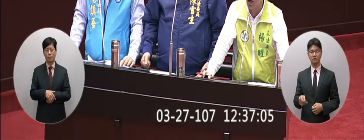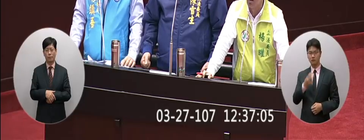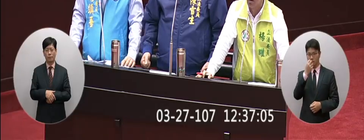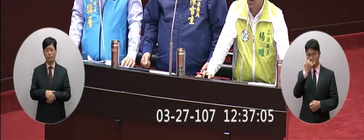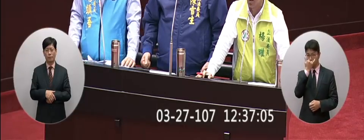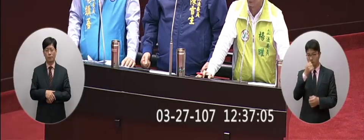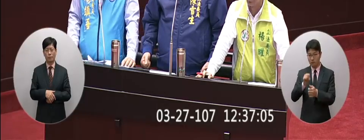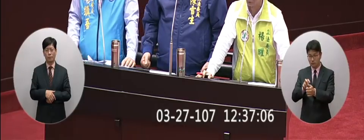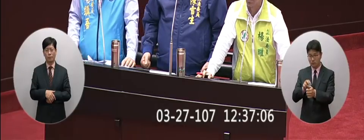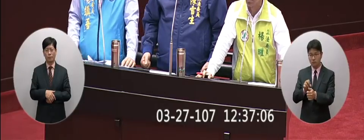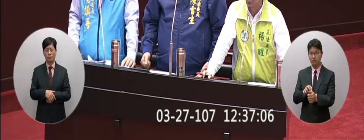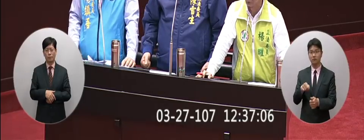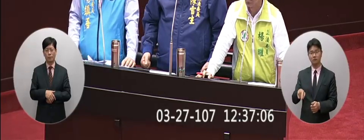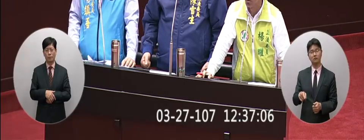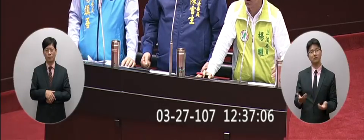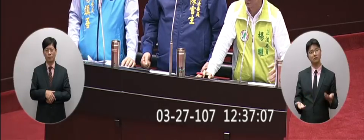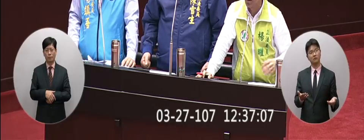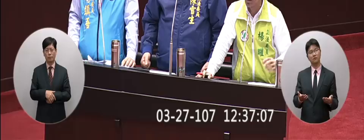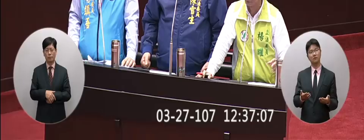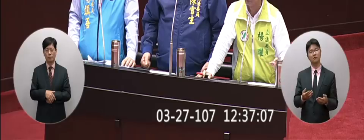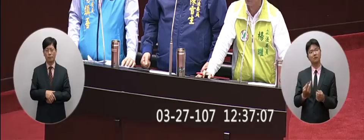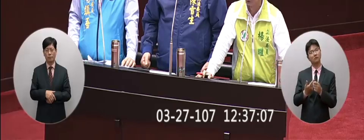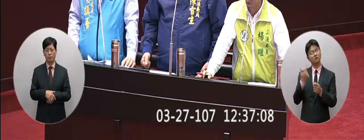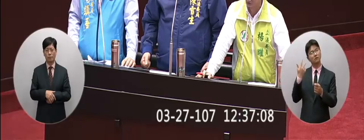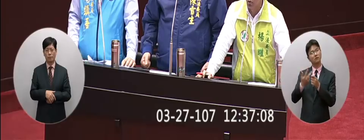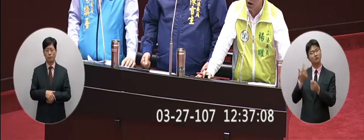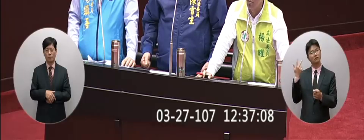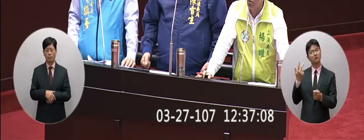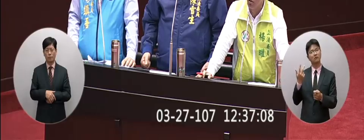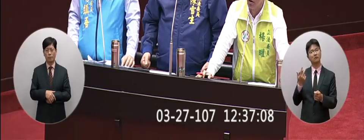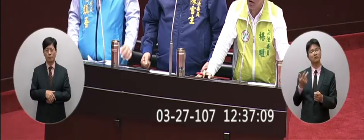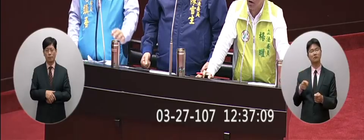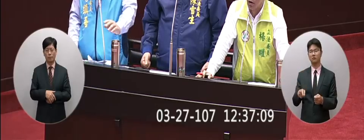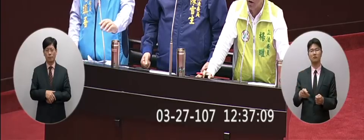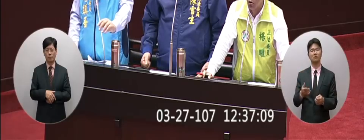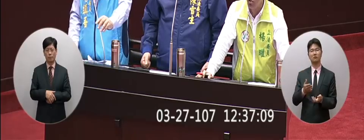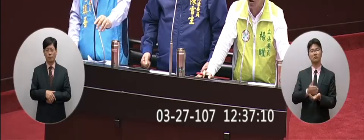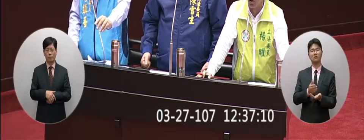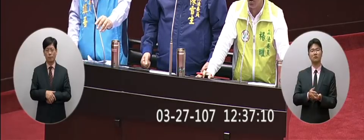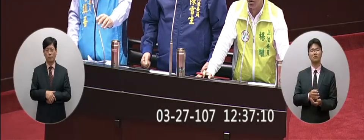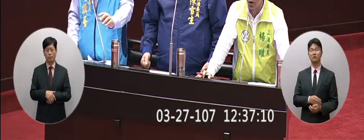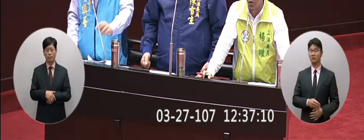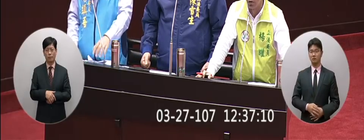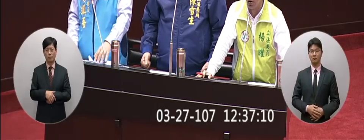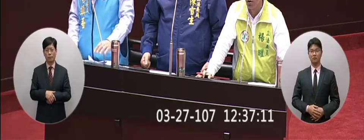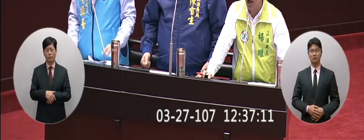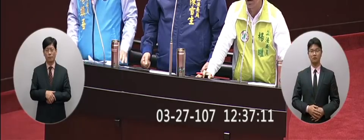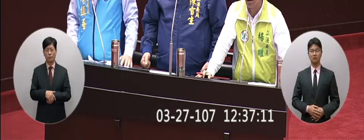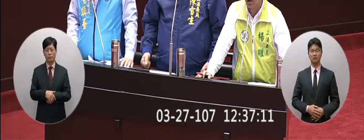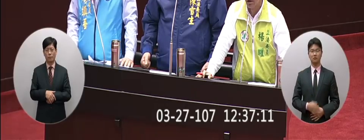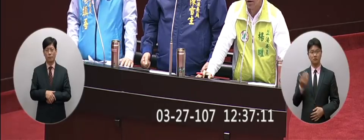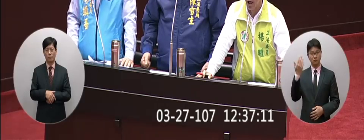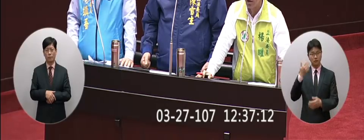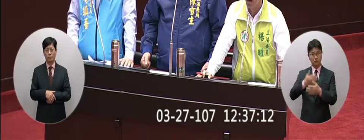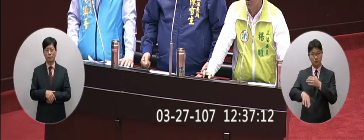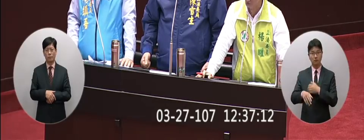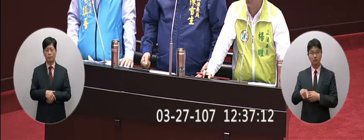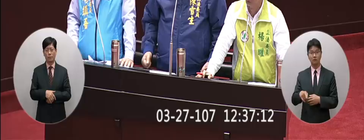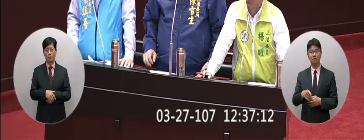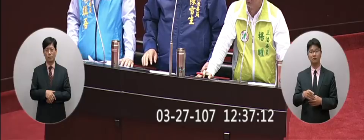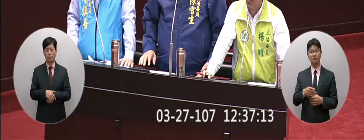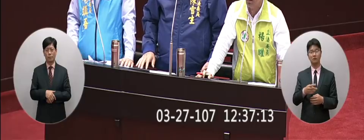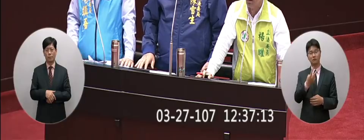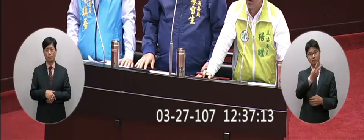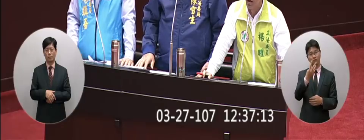猪户大概在六七年前就多数离牧，当初有留下两三